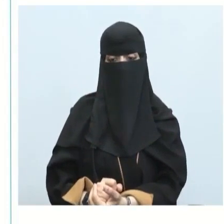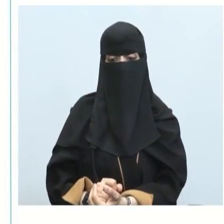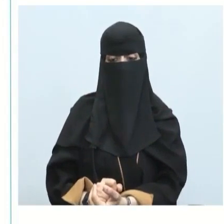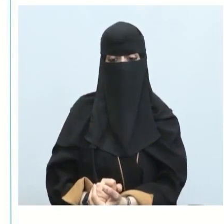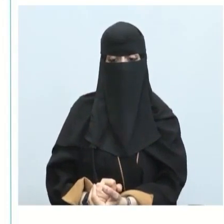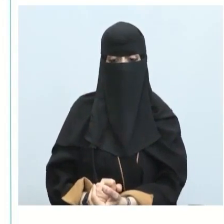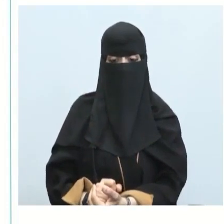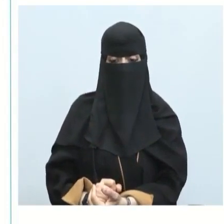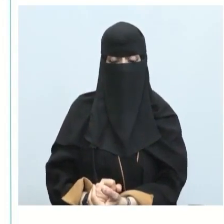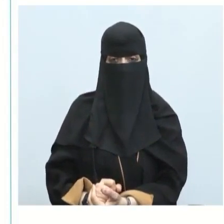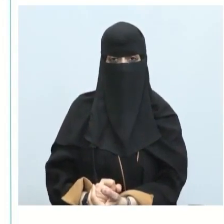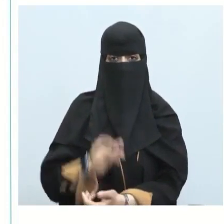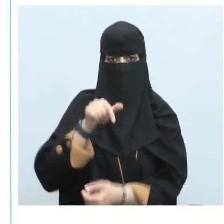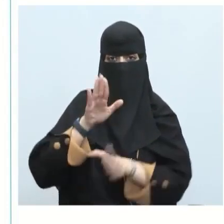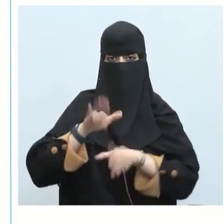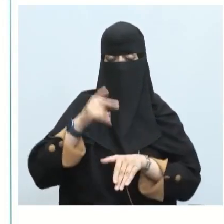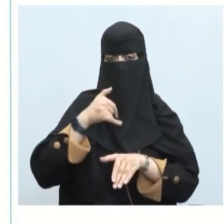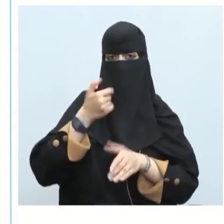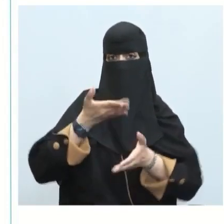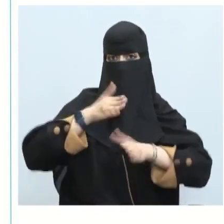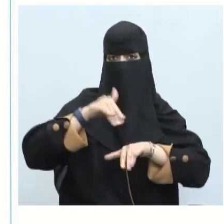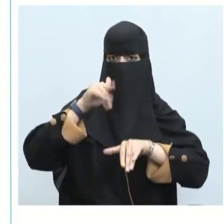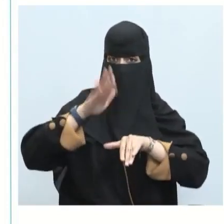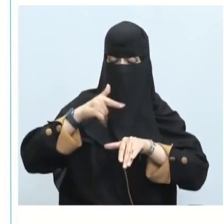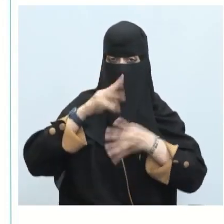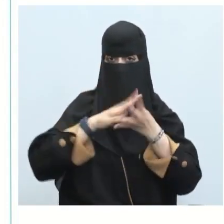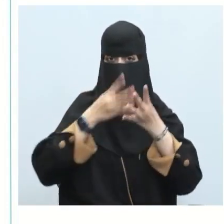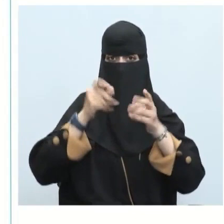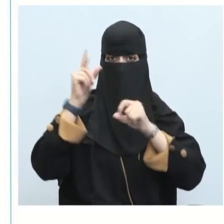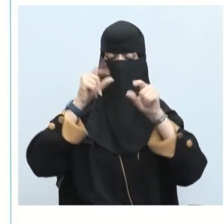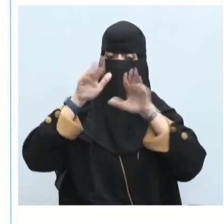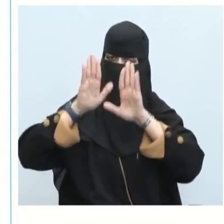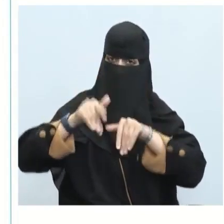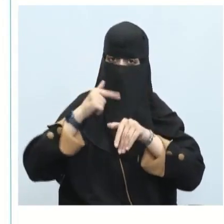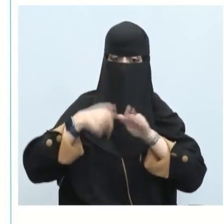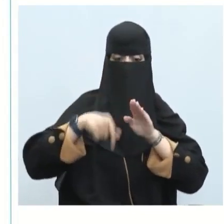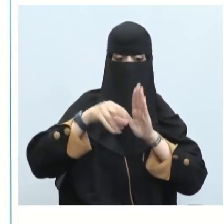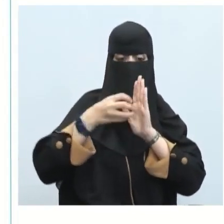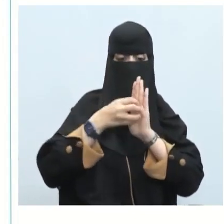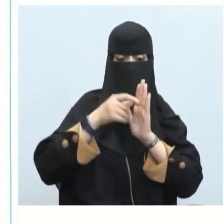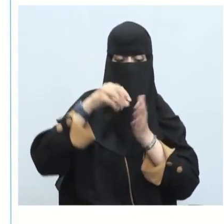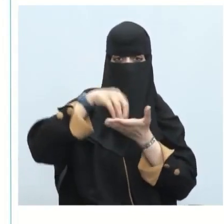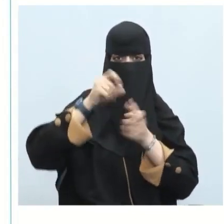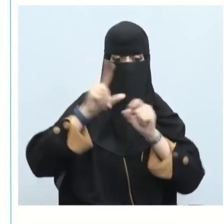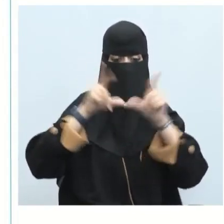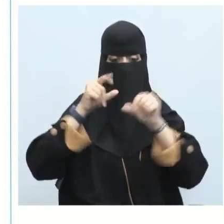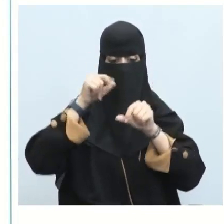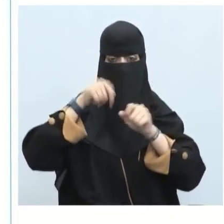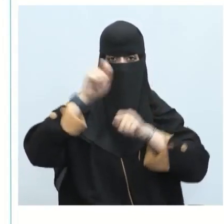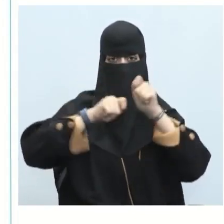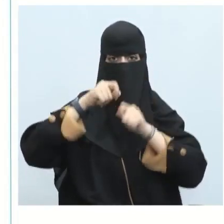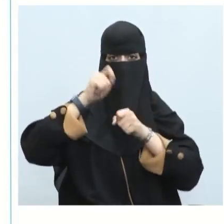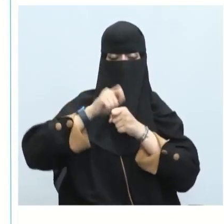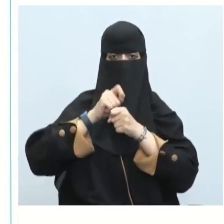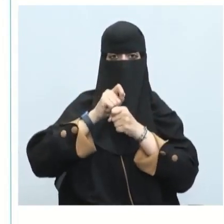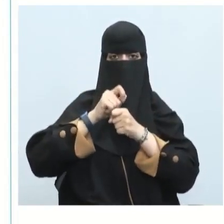غيرها اهم تواجد على الشبكه العنكبوتيه هو التواجد على الموقع الكتروني المستخدم في